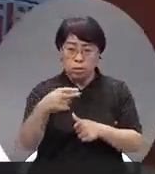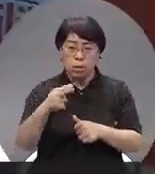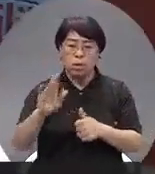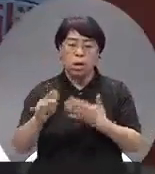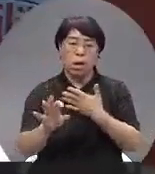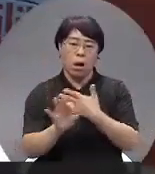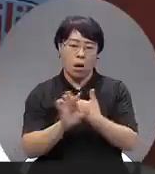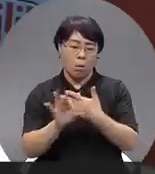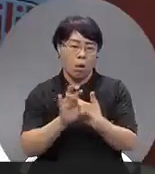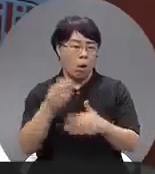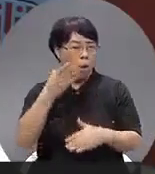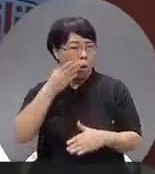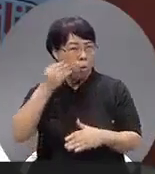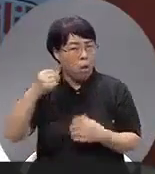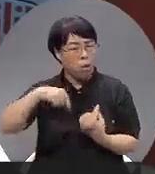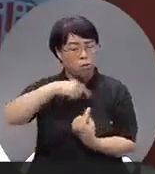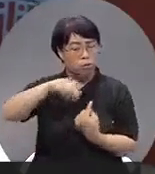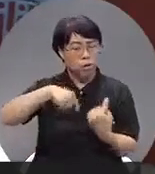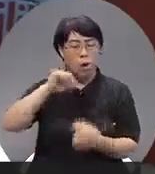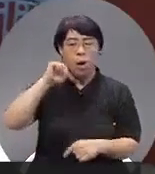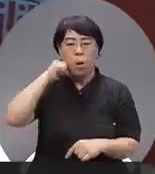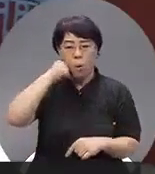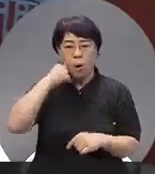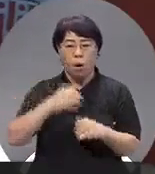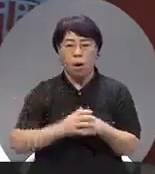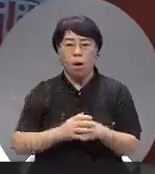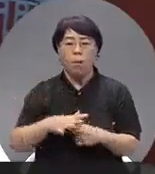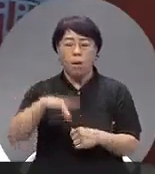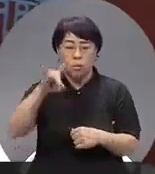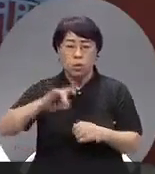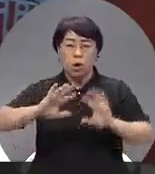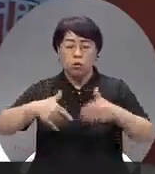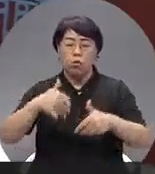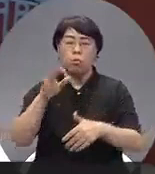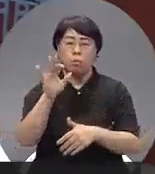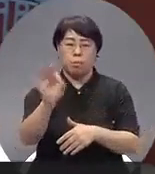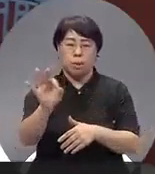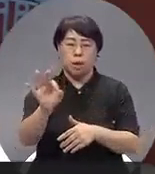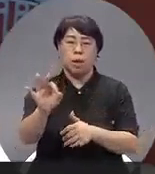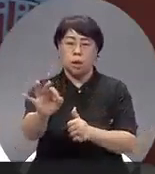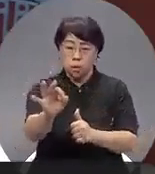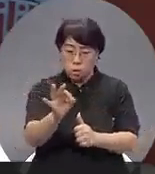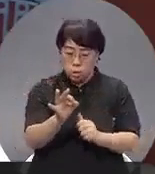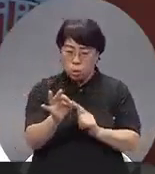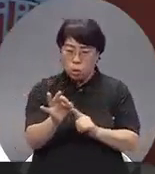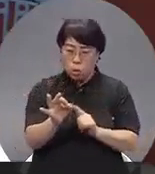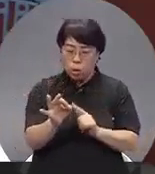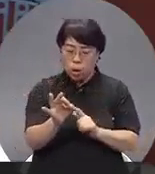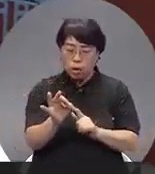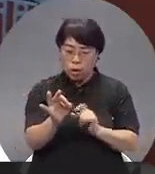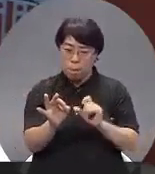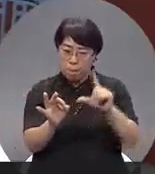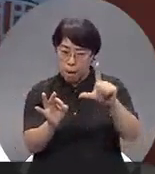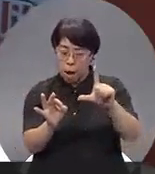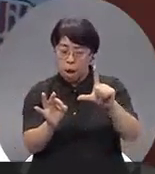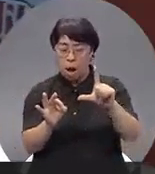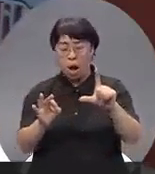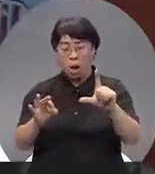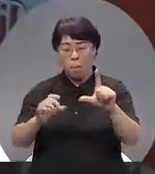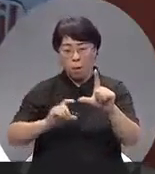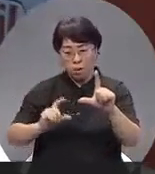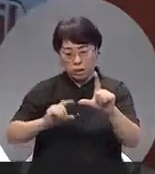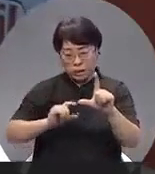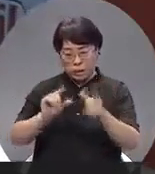중단되면 원활하게 아마 지원되기는 힘들 것 같습니다. 일단 국비가 지원 비중을 많이 차지하고 있고요. 거기에